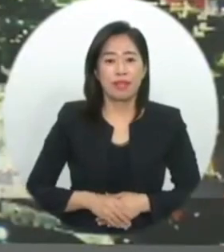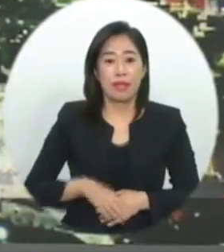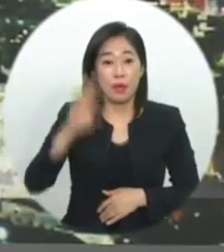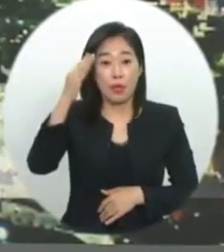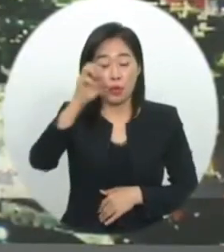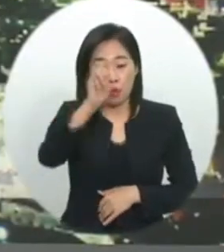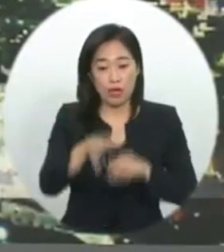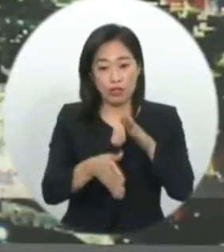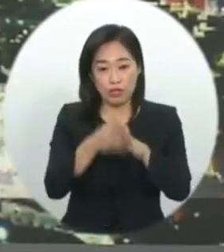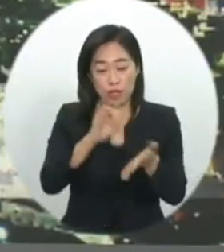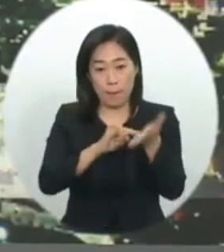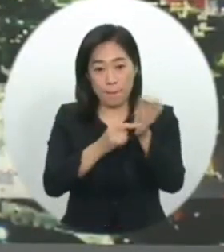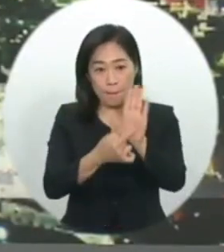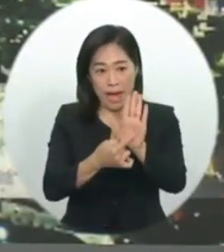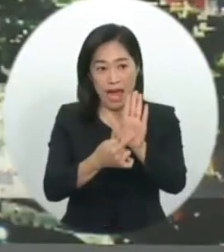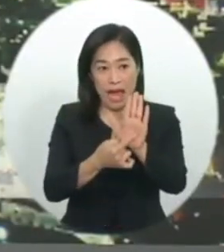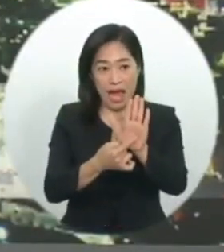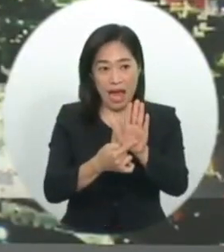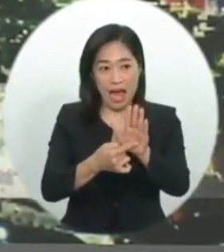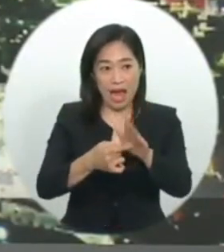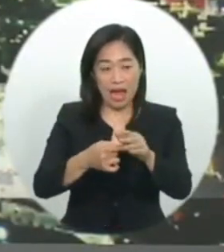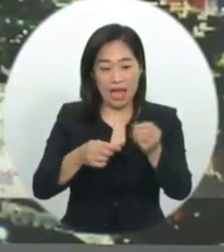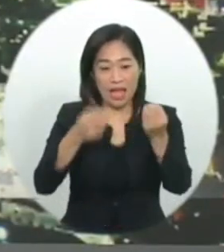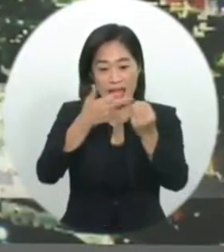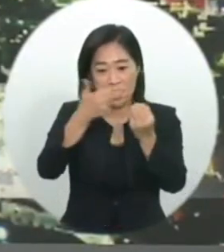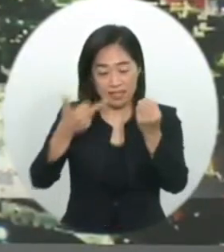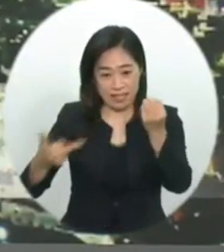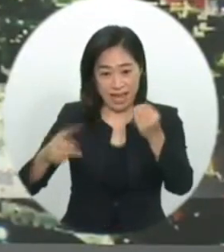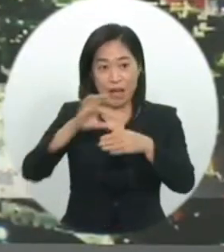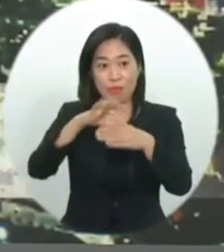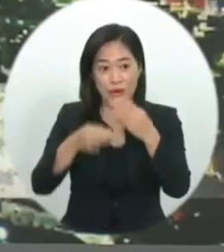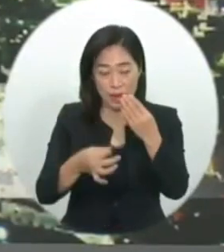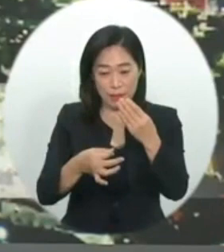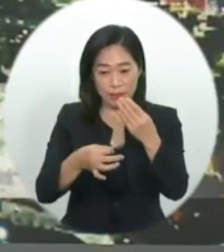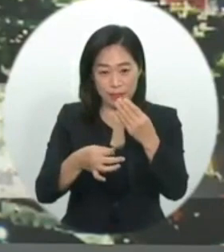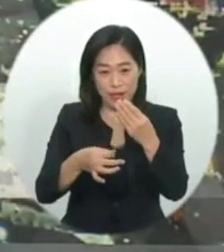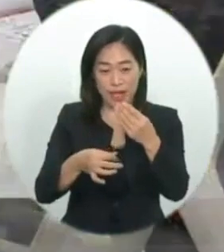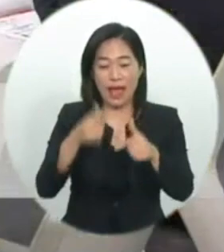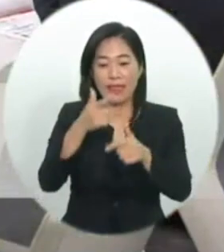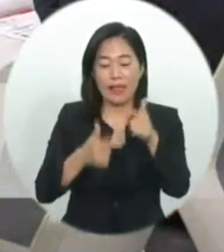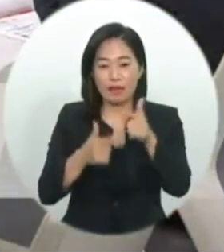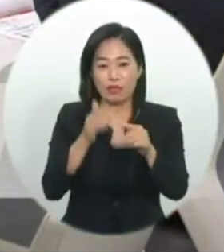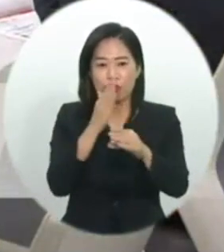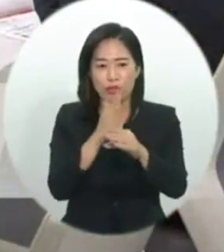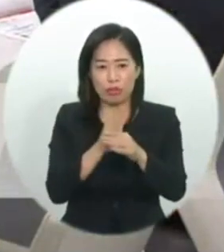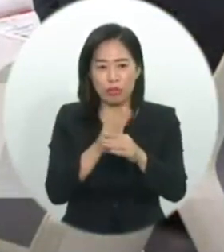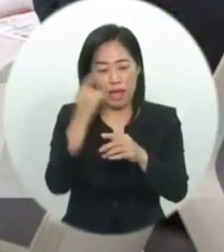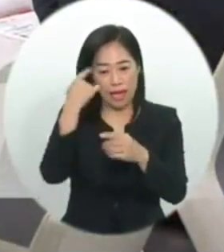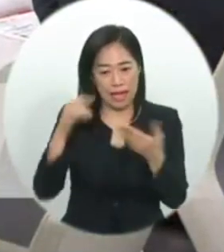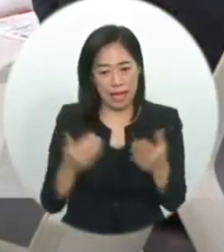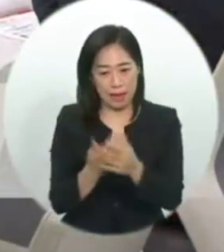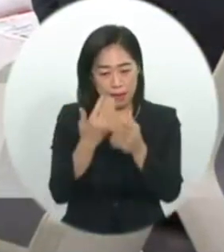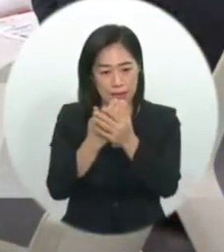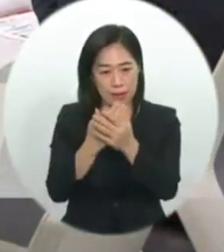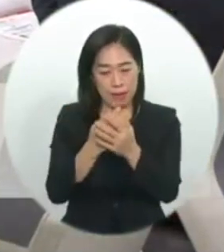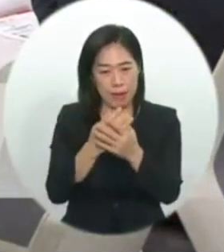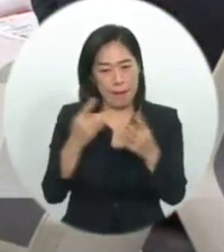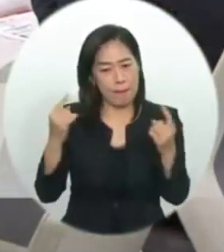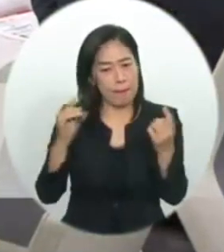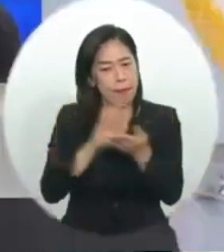최근 광주시가 발표한 이른바 영상강 y 프로젝트를 두고 토목 중심의 개발 사업으로 변질될 수 있다는